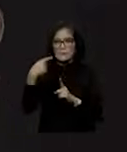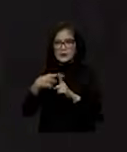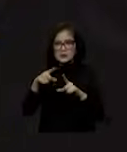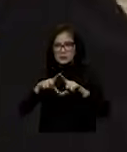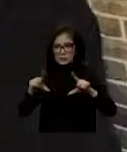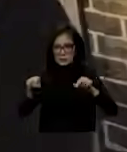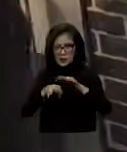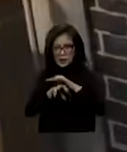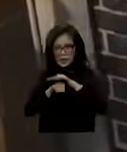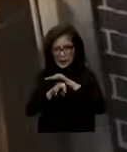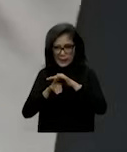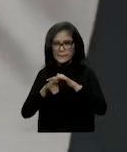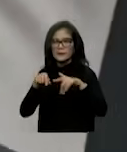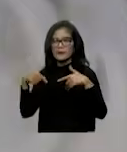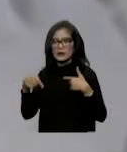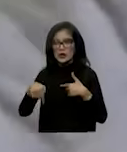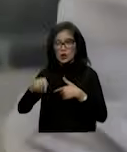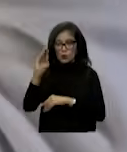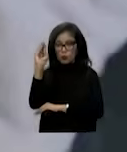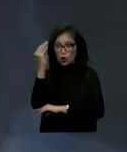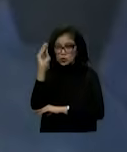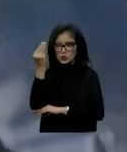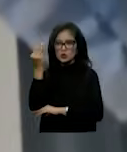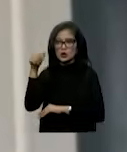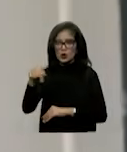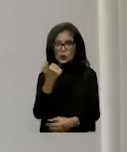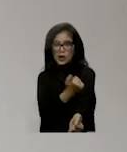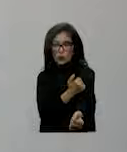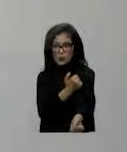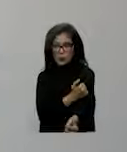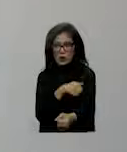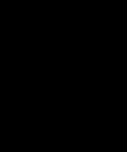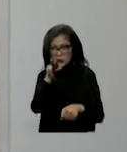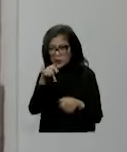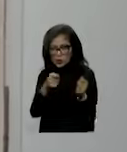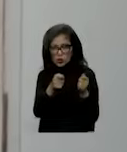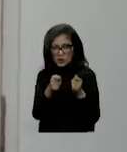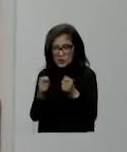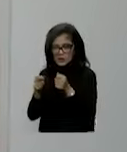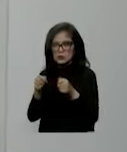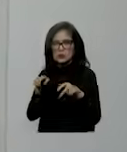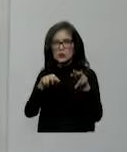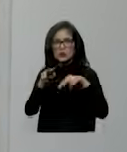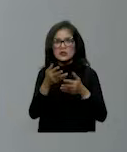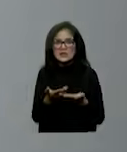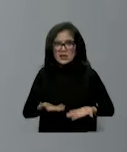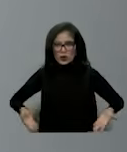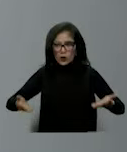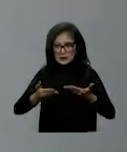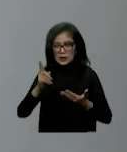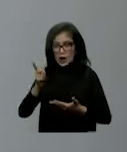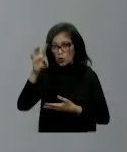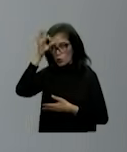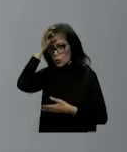inilah bandar narkoba memantau pergerakan di wilayah Kampung Muara Bahari, termasuk jika sewaktu-waktu ada penggerebekan oleh